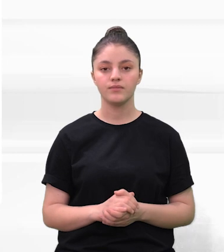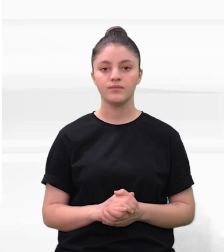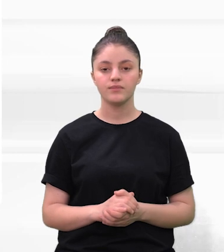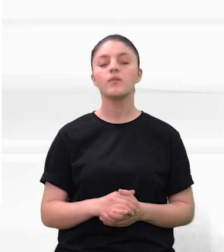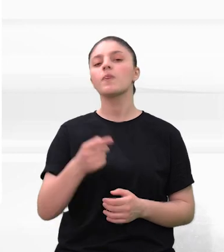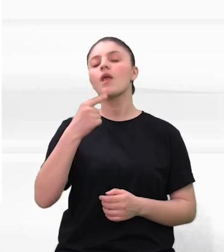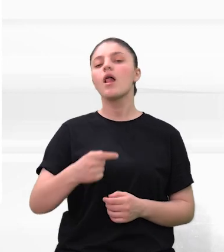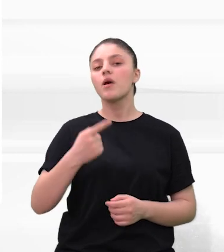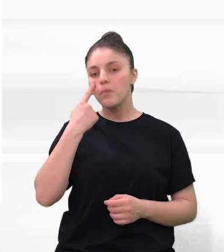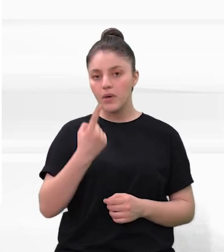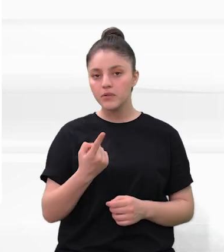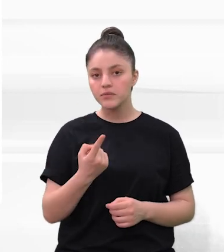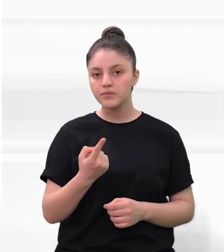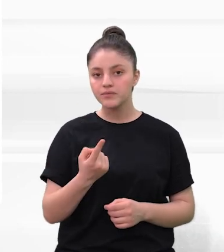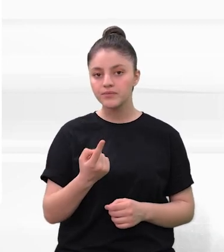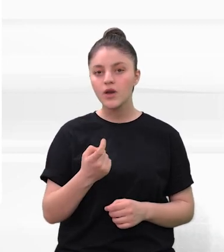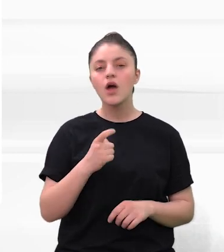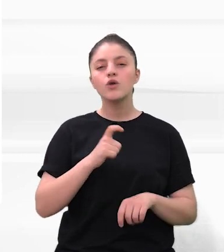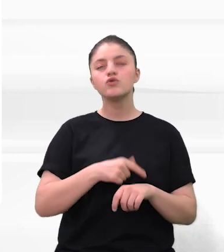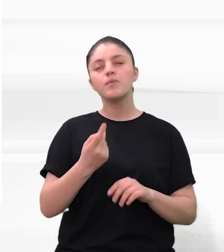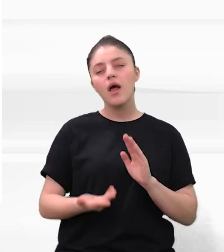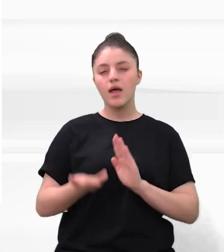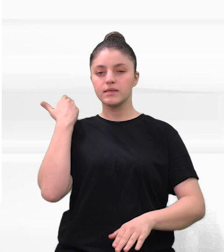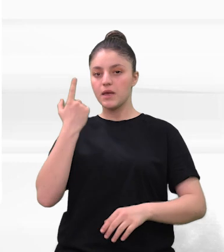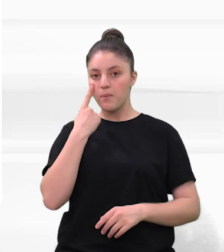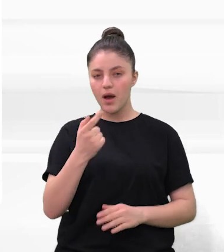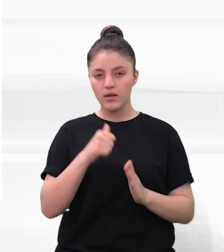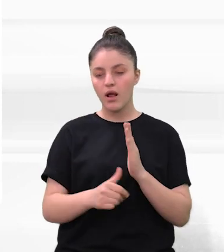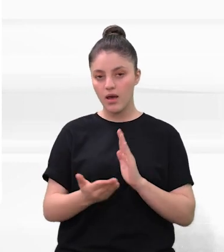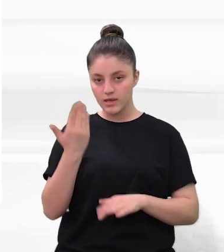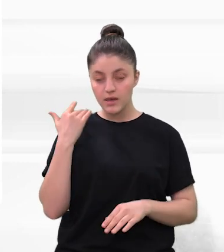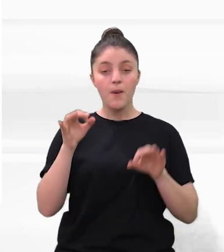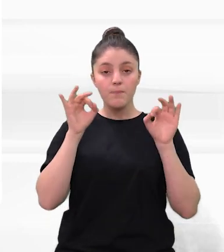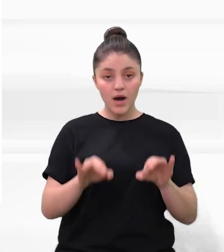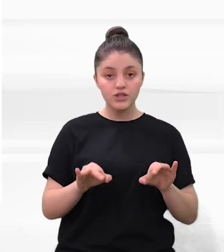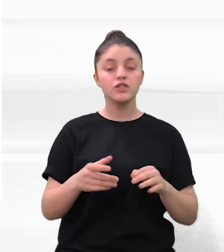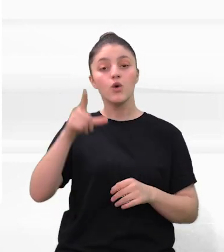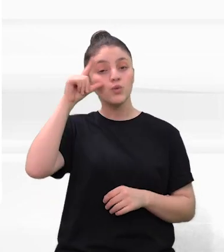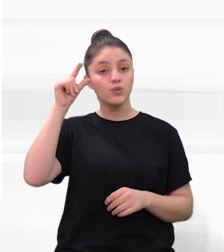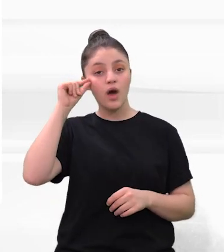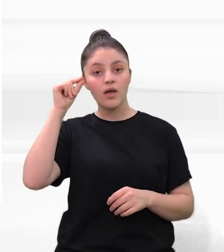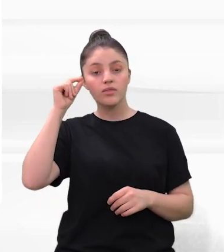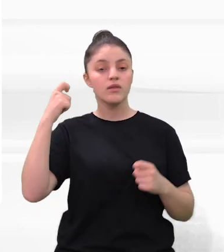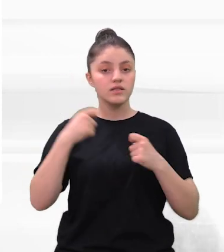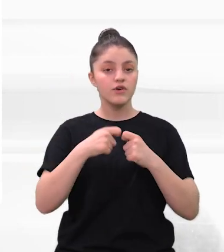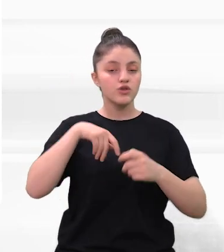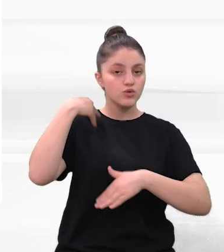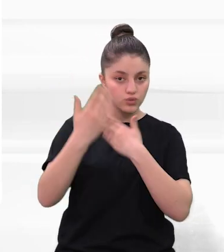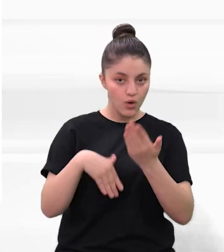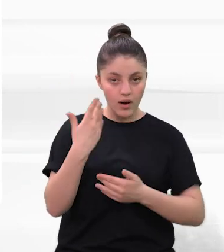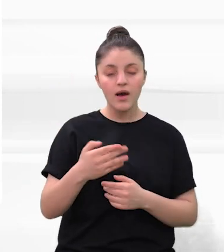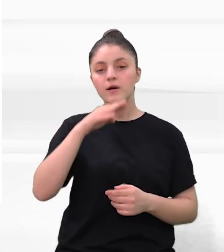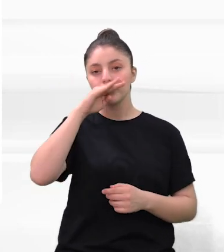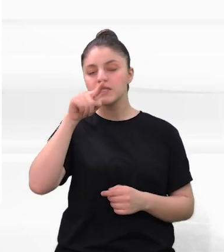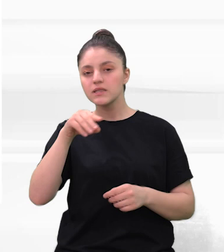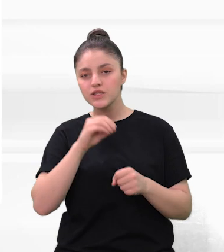nerene baktığımızda Hatta süreci biraz eski götürsek başlayan Yunan isyanı Yunanistan'a bandırıp ortaya çıkan